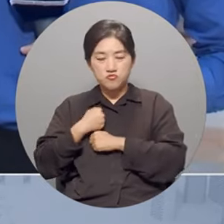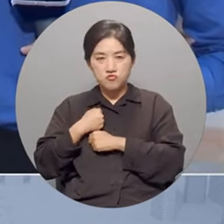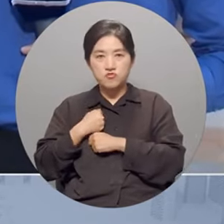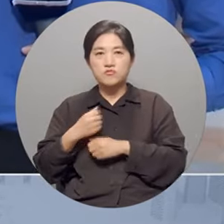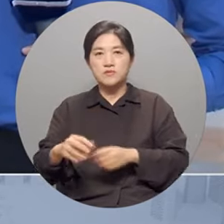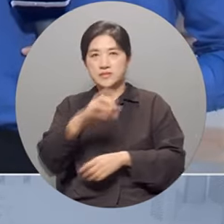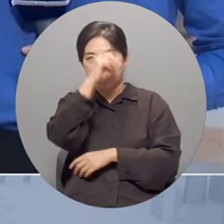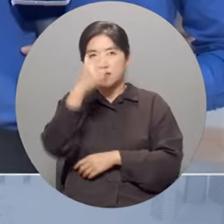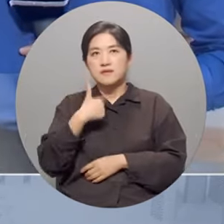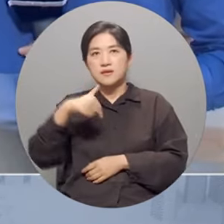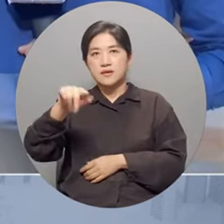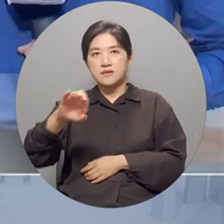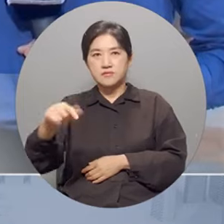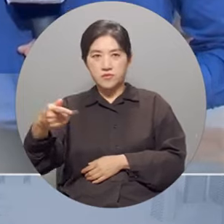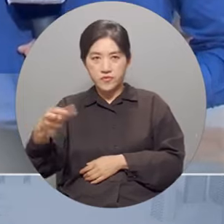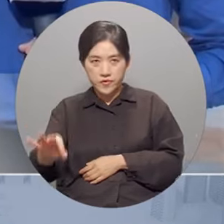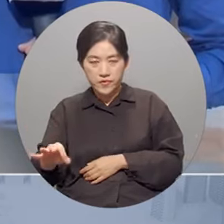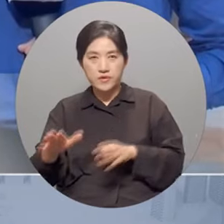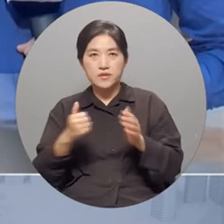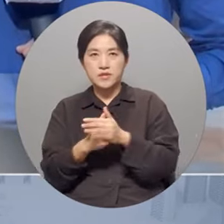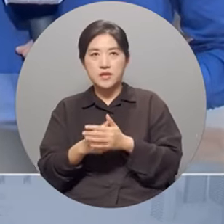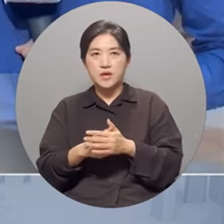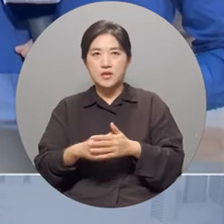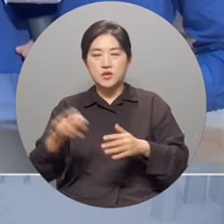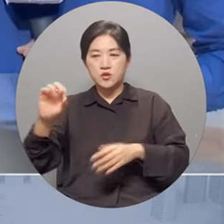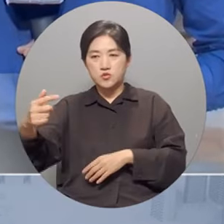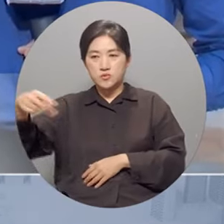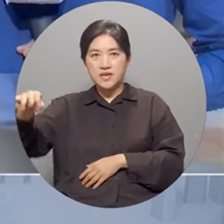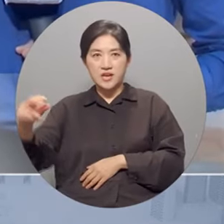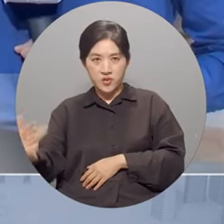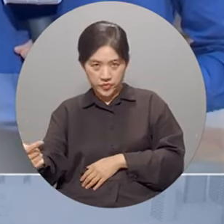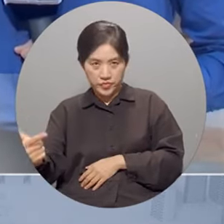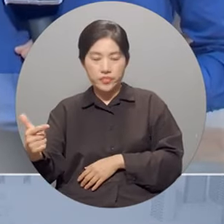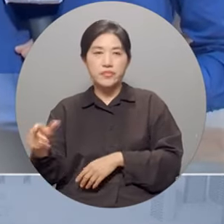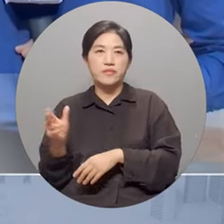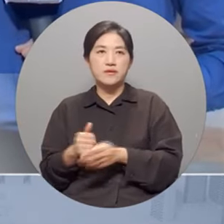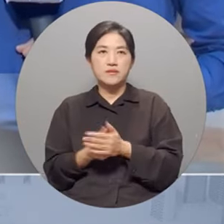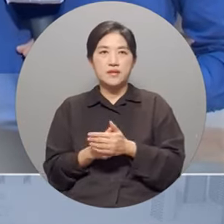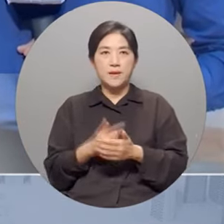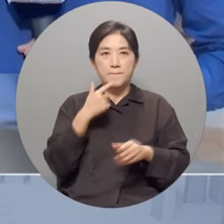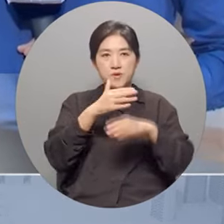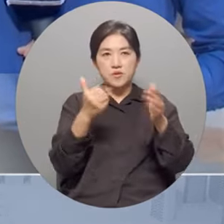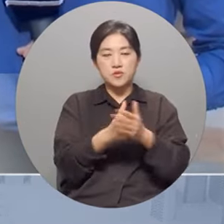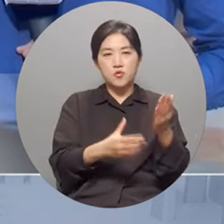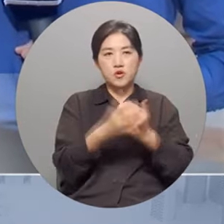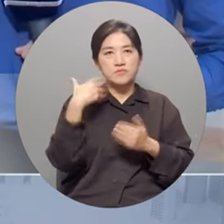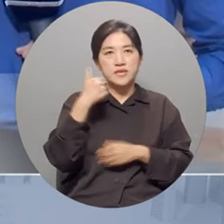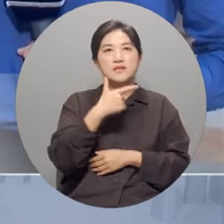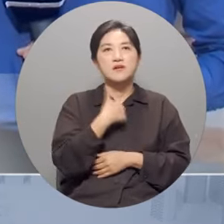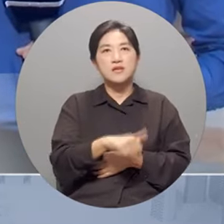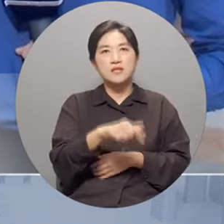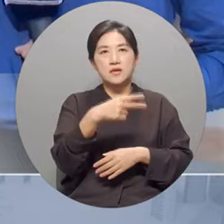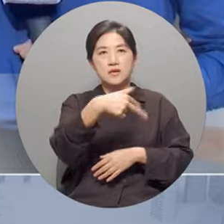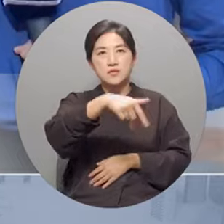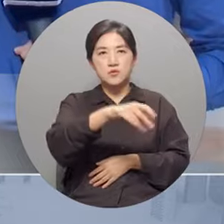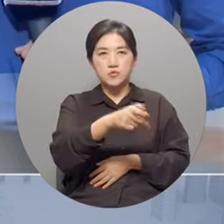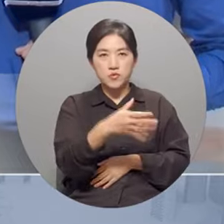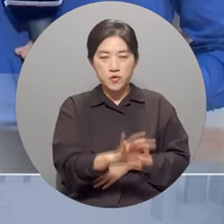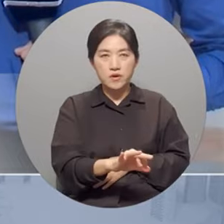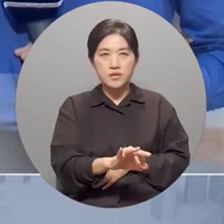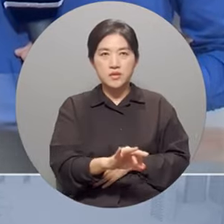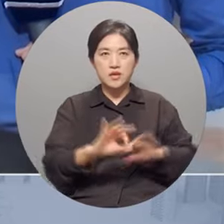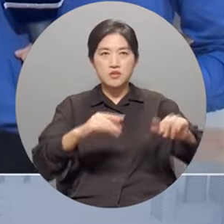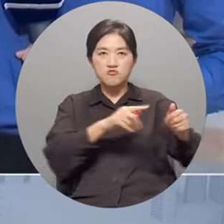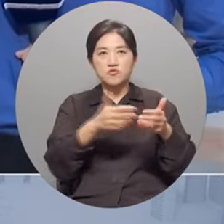출신 강선영 의원, 외통위 윤상현 의원 등을 배치했고요. 민주당에선 통일부 장관을 지낸 정동영 의원, 국정원 출신 박선원 의원